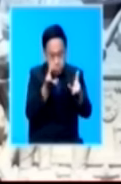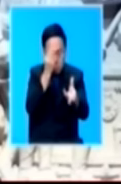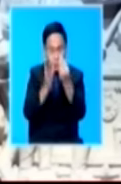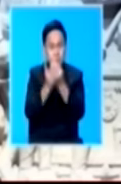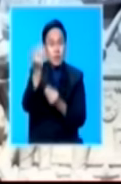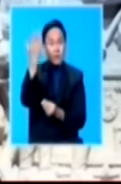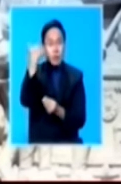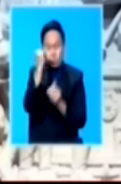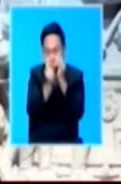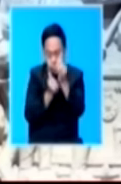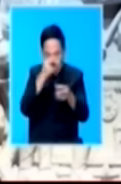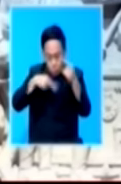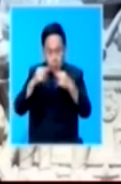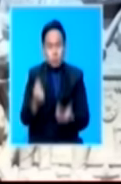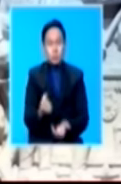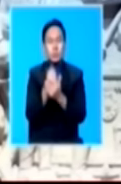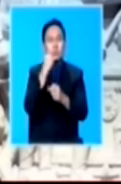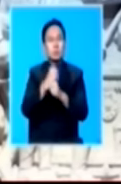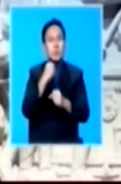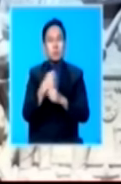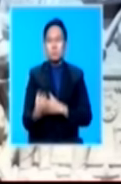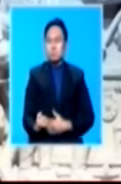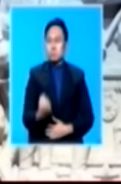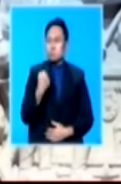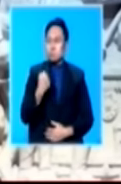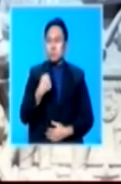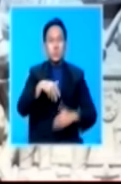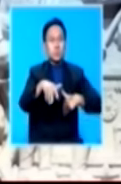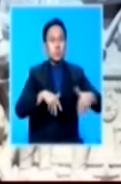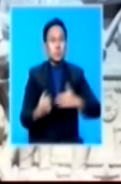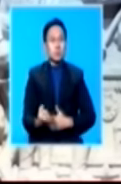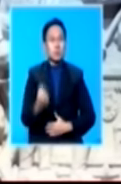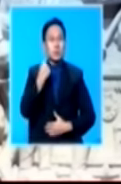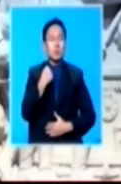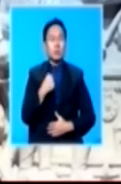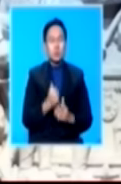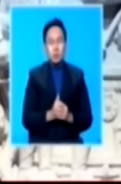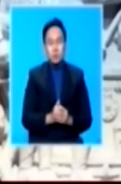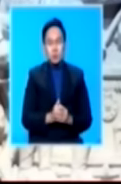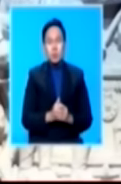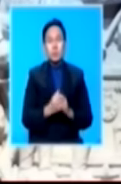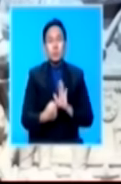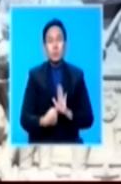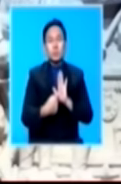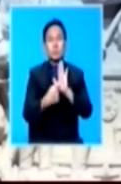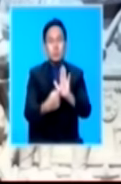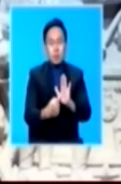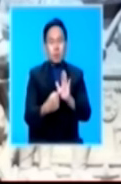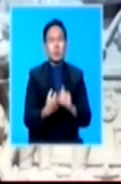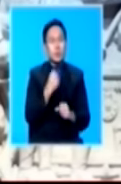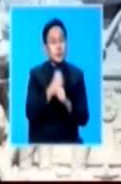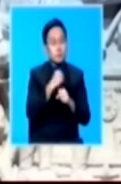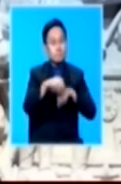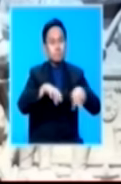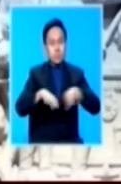าซึ่งทำให้เกิดความเข้มแข็งในระดับชุมชนและท้องถิ่นที่สามารถจะเป็นแบบอย่างในการยืนบนลำ